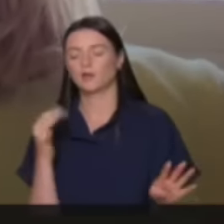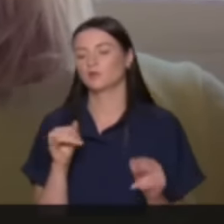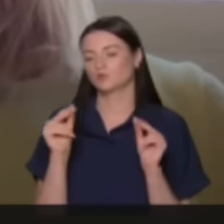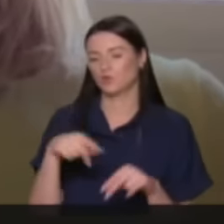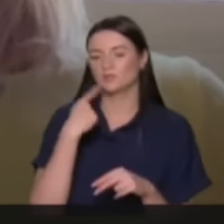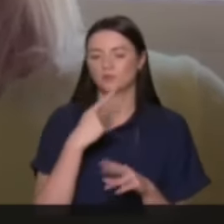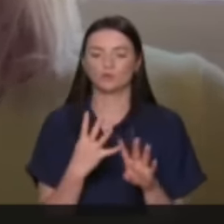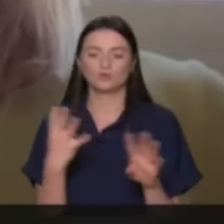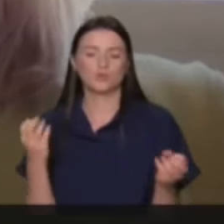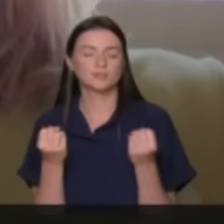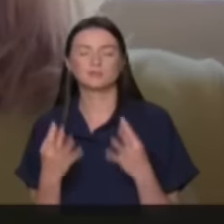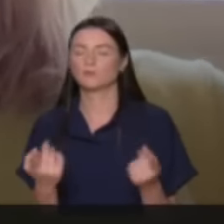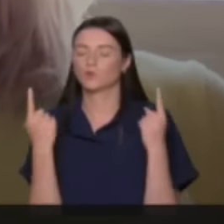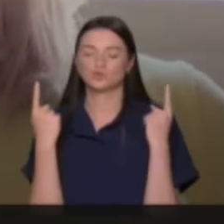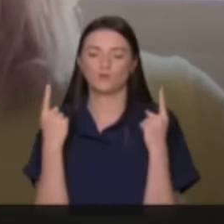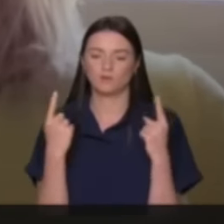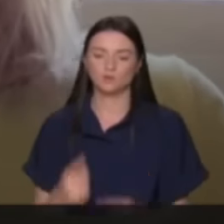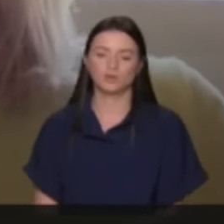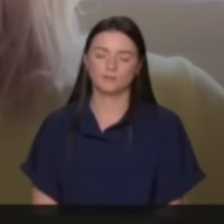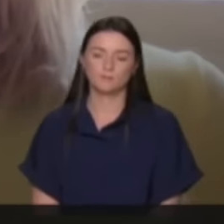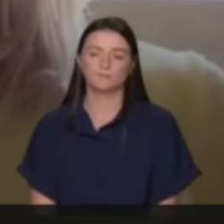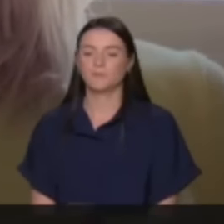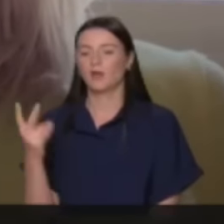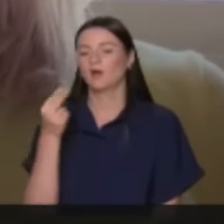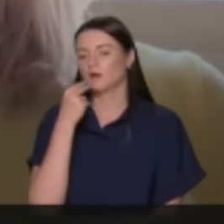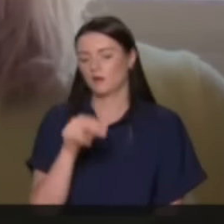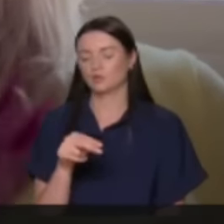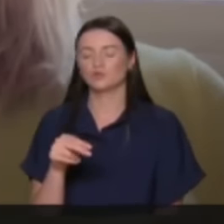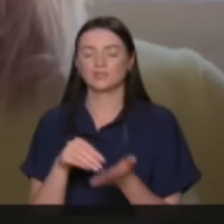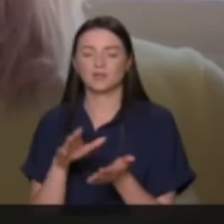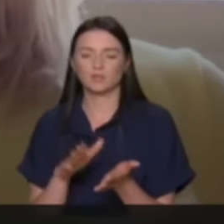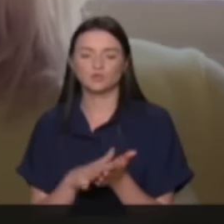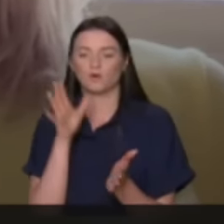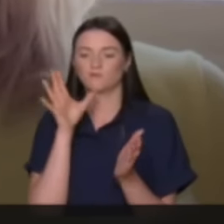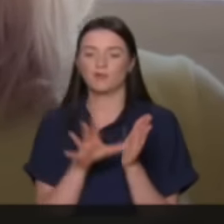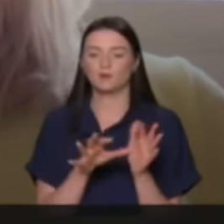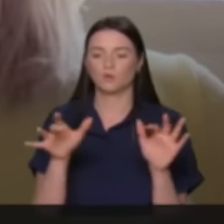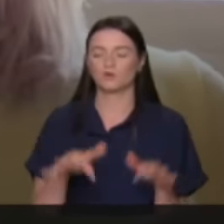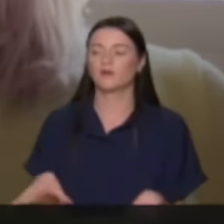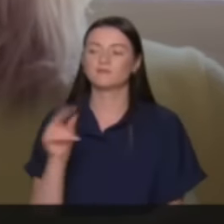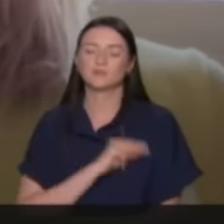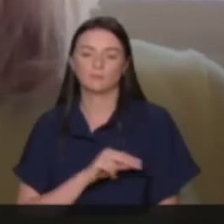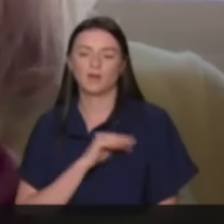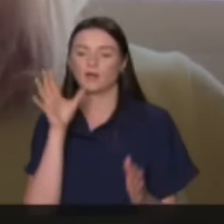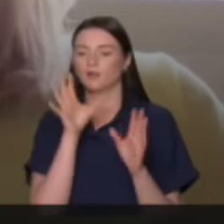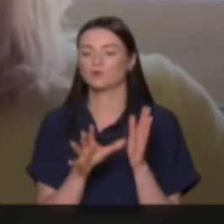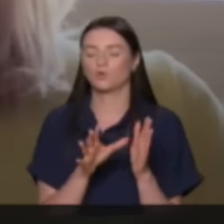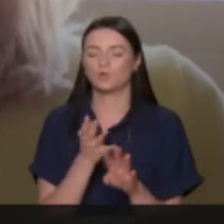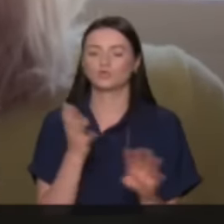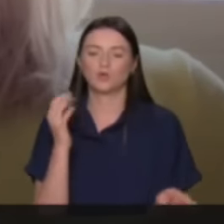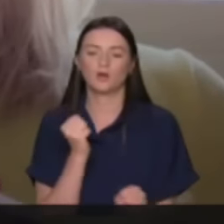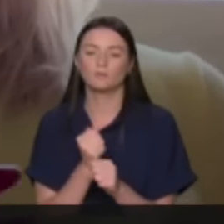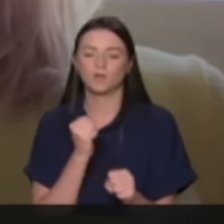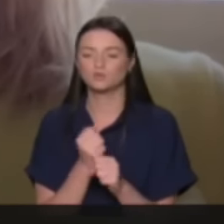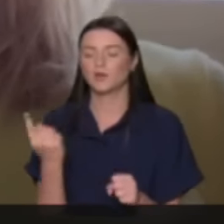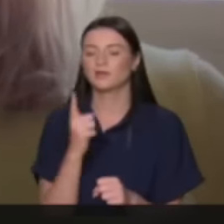черги просто величезні. Краще реєструватися в електронному реєстрі. Все це працює, електронна черга працює. Єдине, що якщо